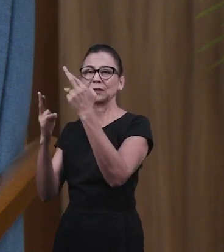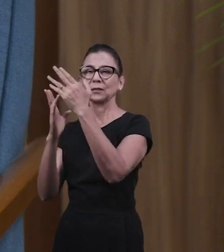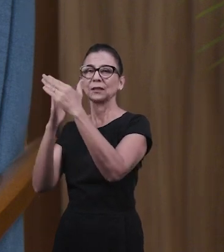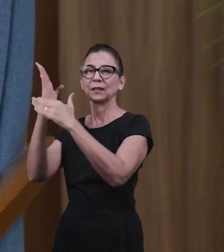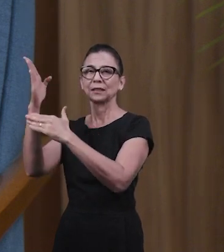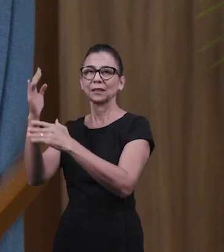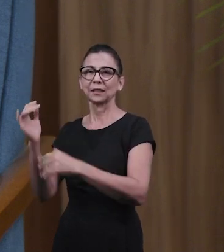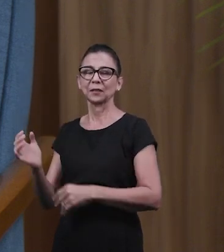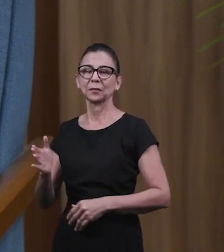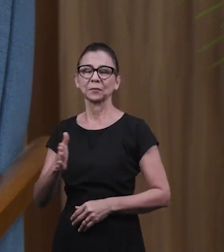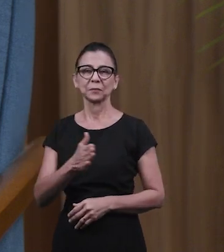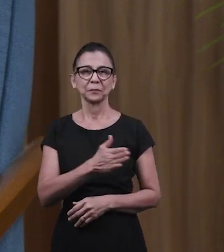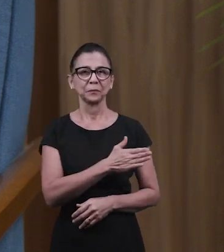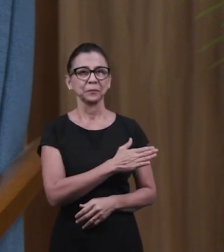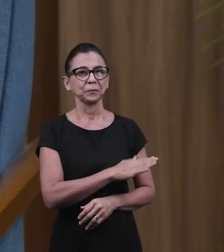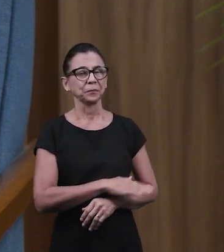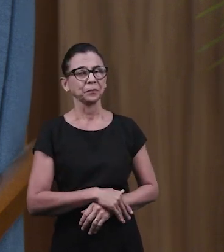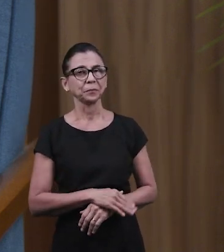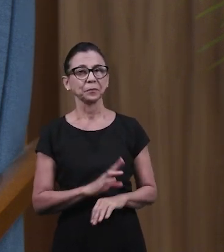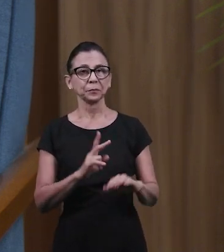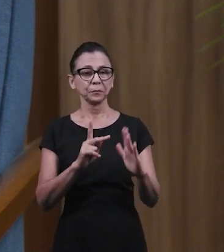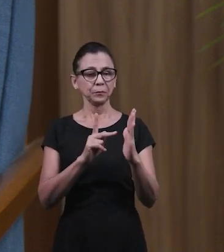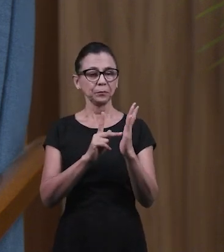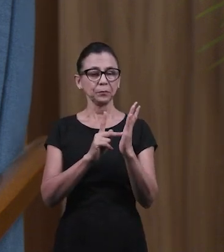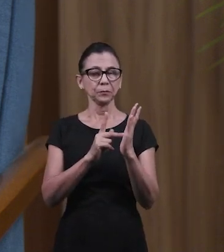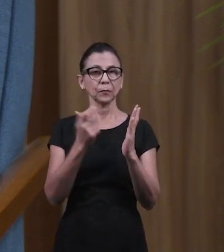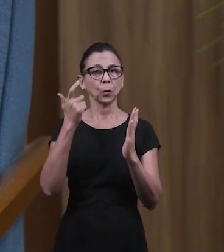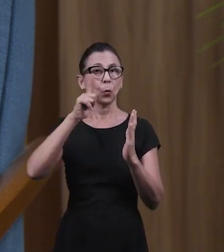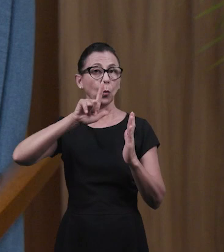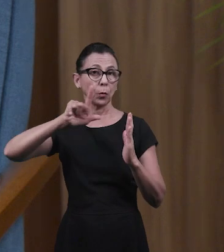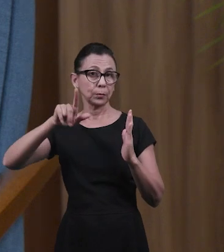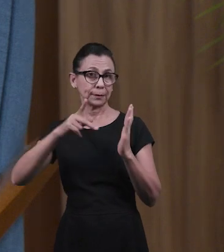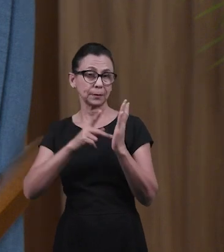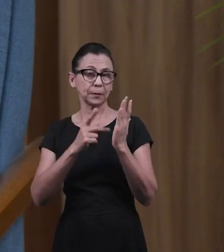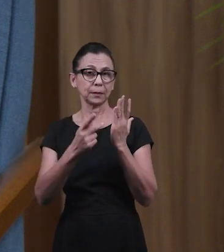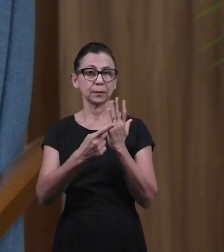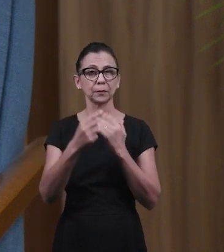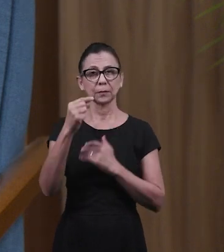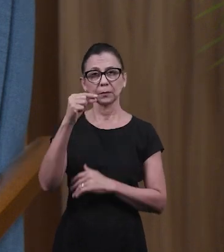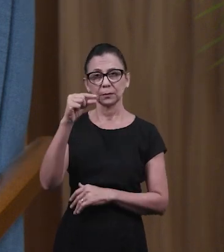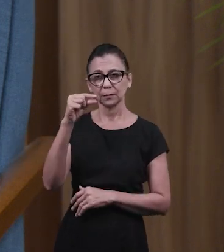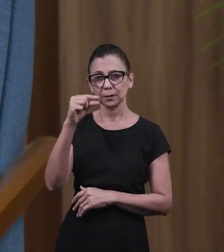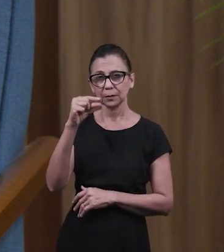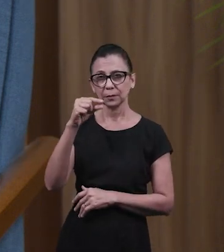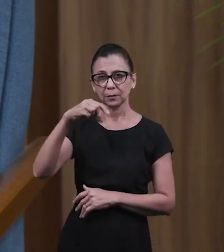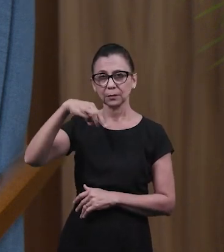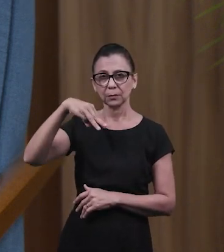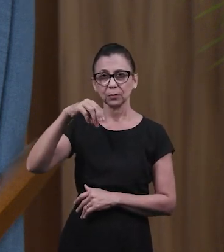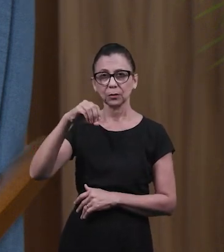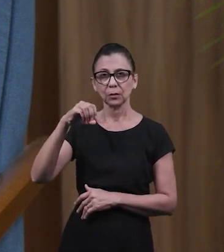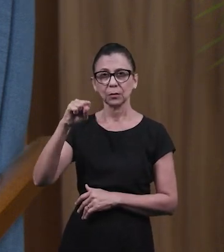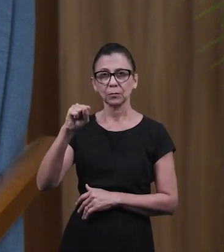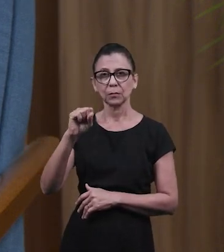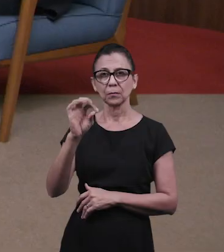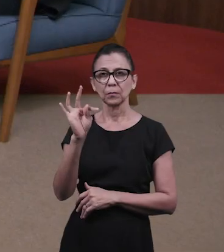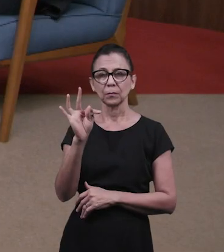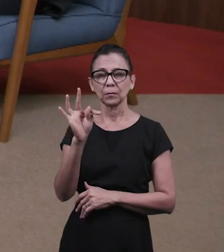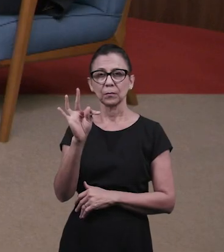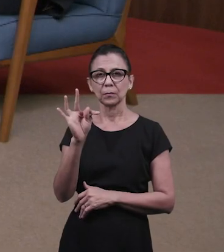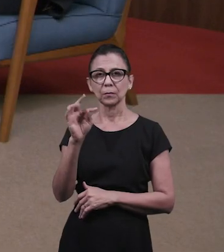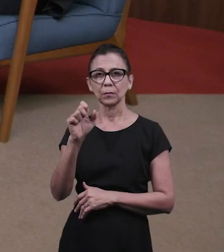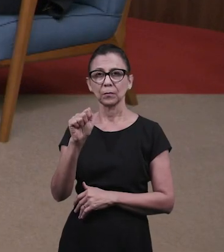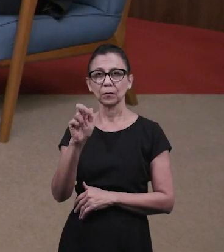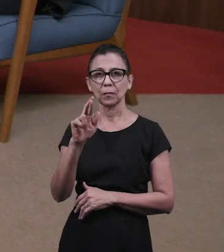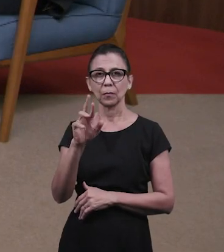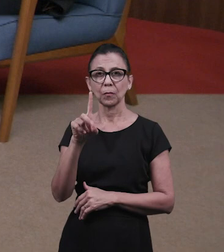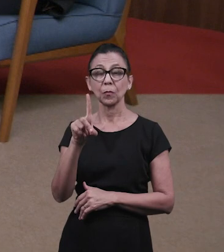sénévé. Parole du grain de sénévé. Et nous allons en texte en Matthieu chapitre 13, verset 32. Matthieu 13,